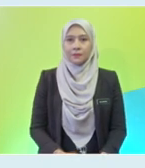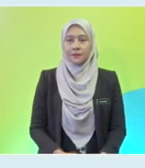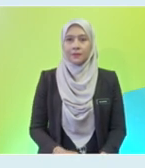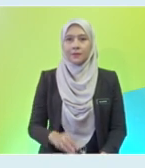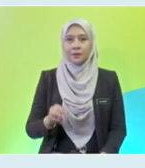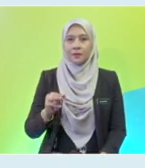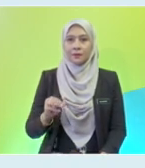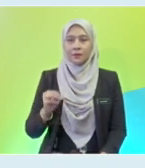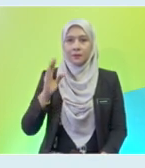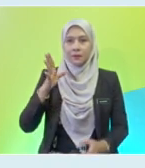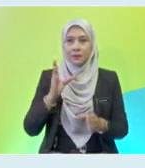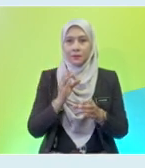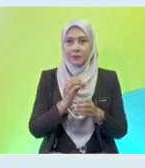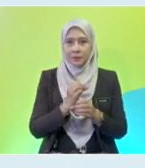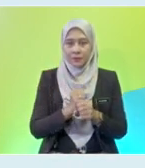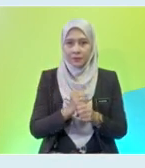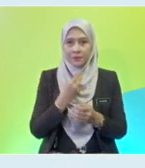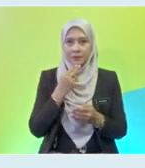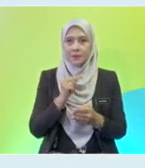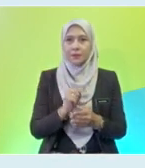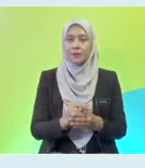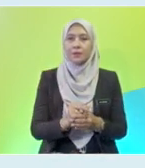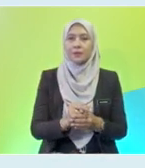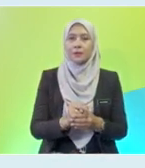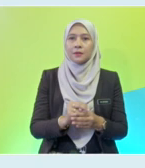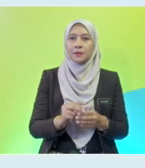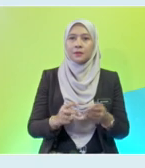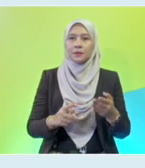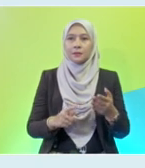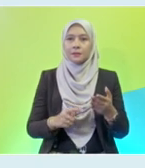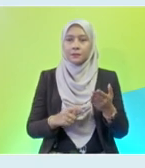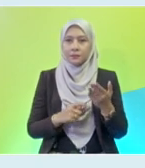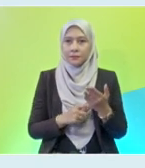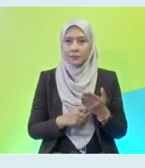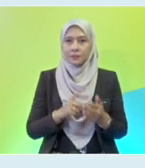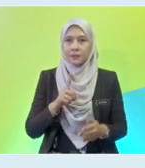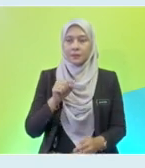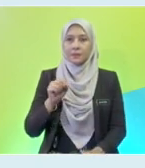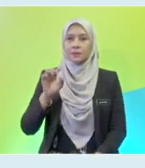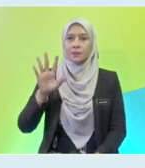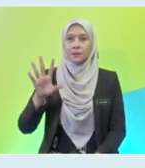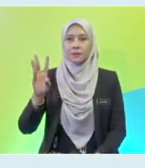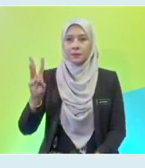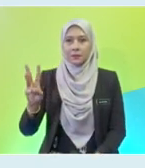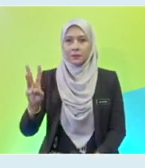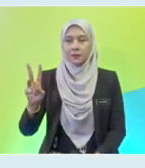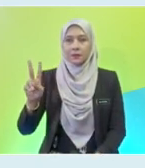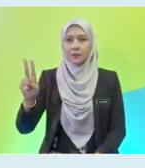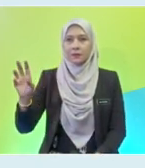akan mendapat nilai positif satu perbulan 56 yaitu